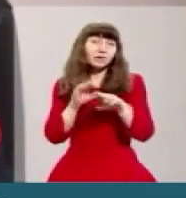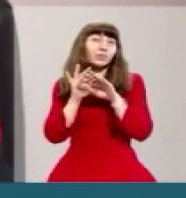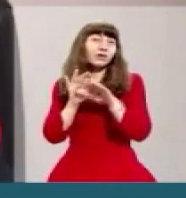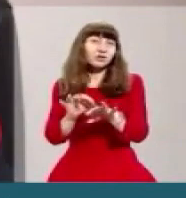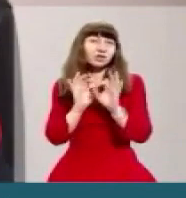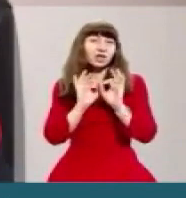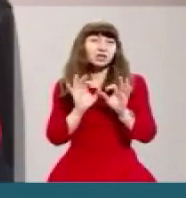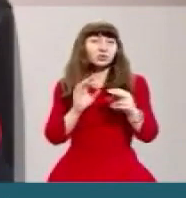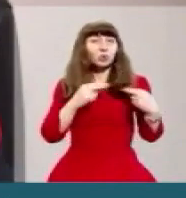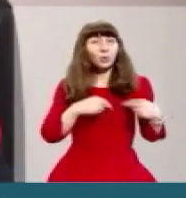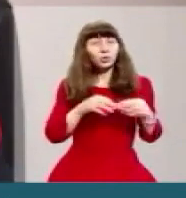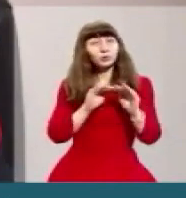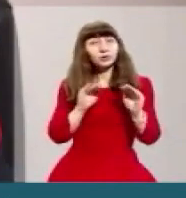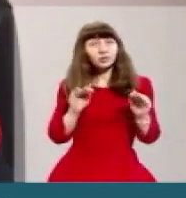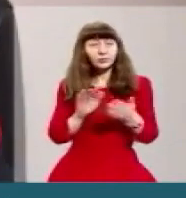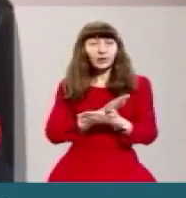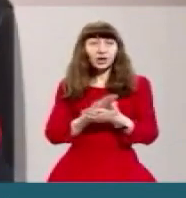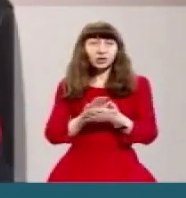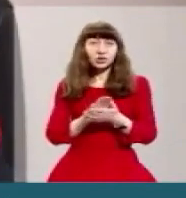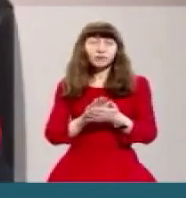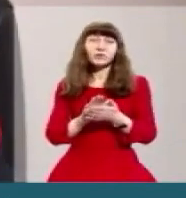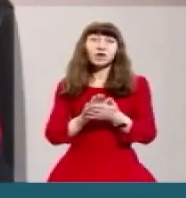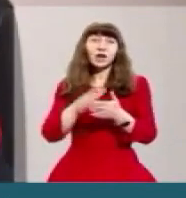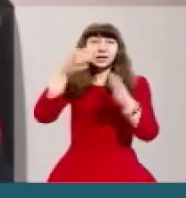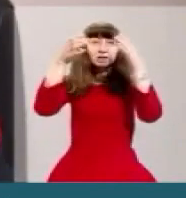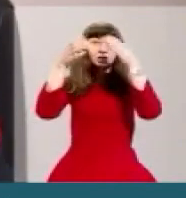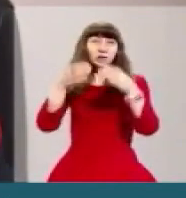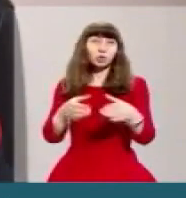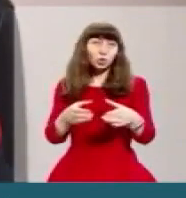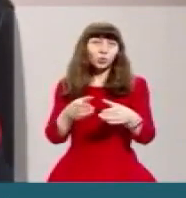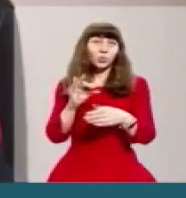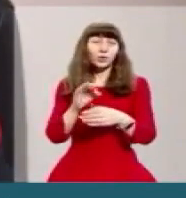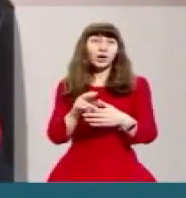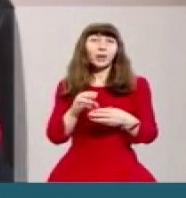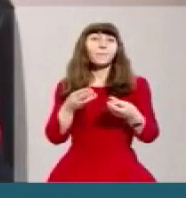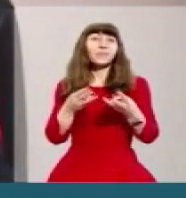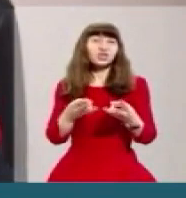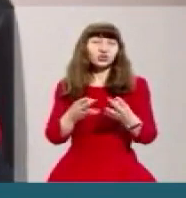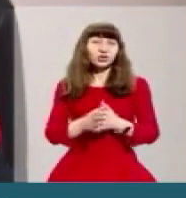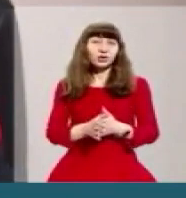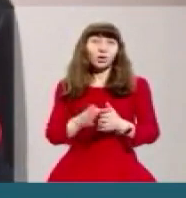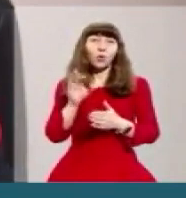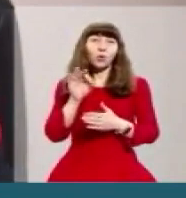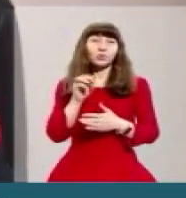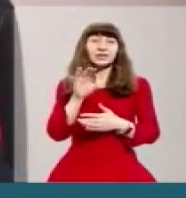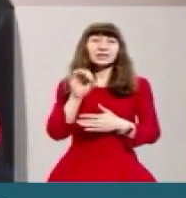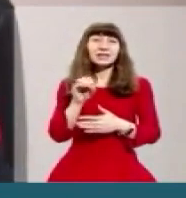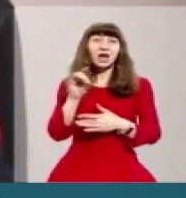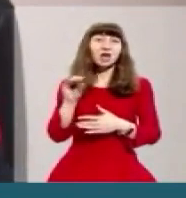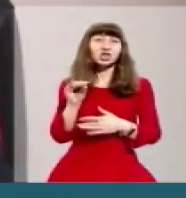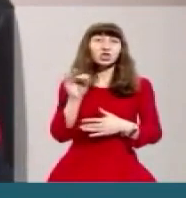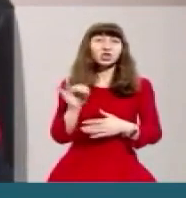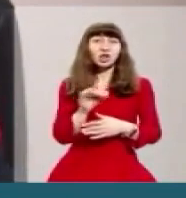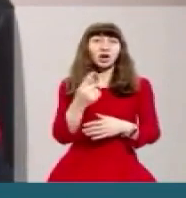разъяснительную работу, очищать дымоходы и печи от сажи перед началом, а также в течение всего отопительного сезона не